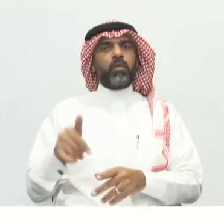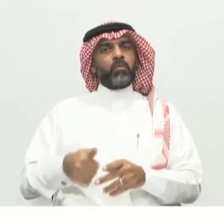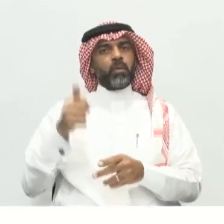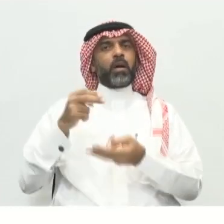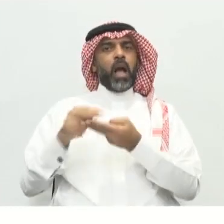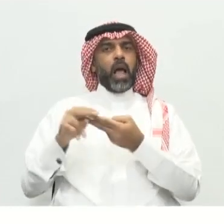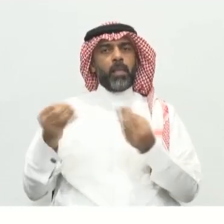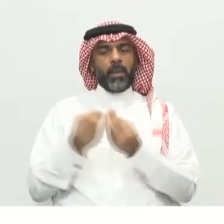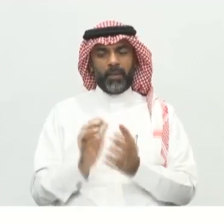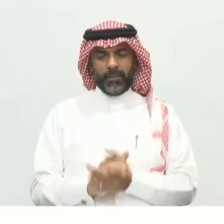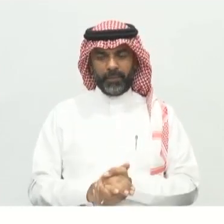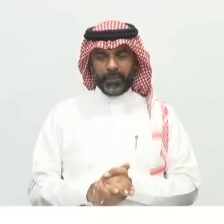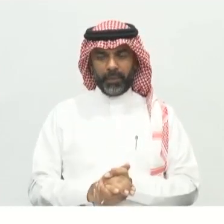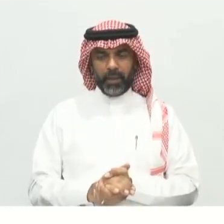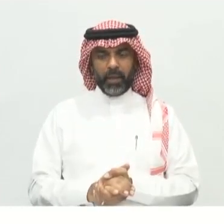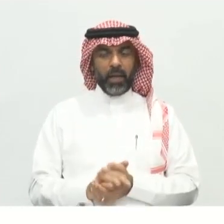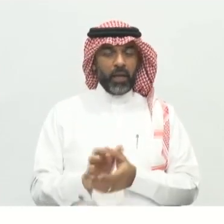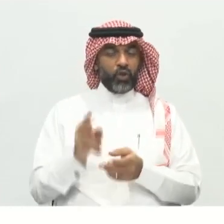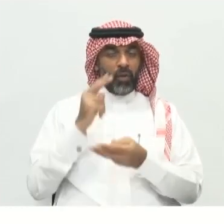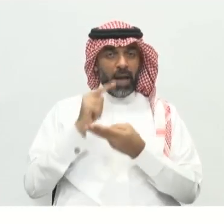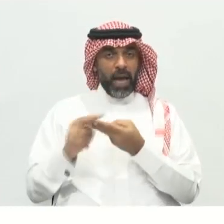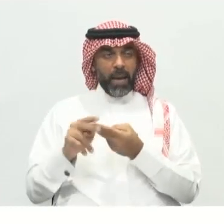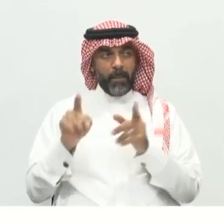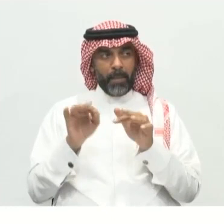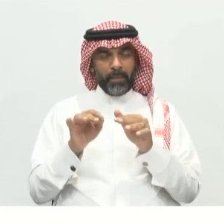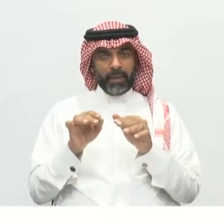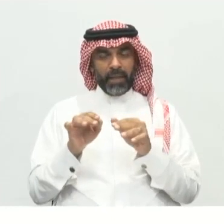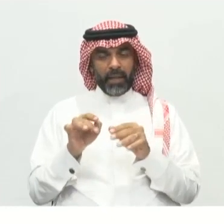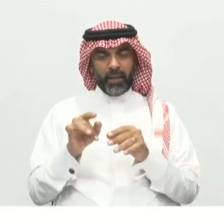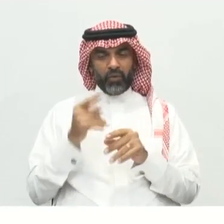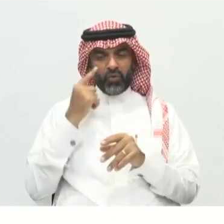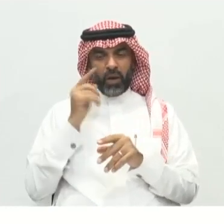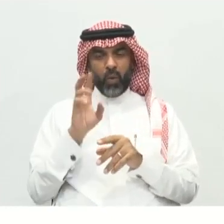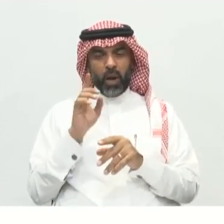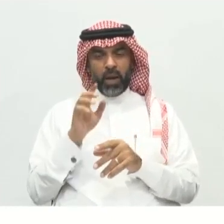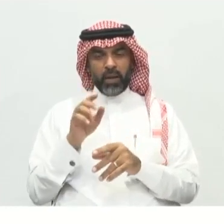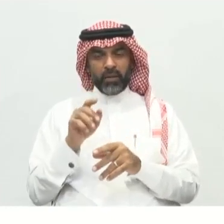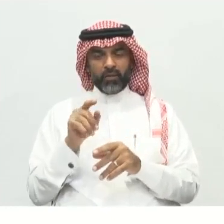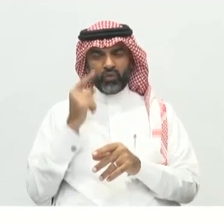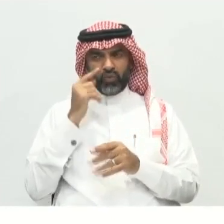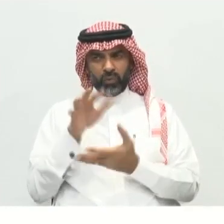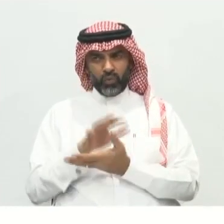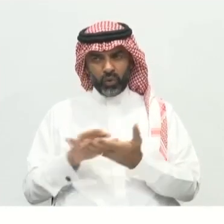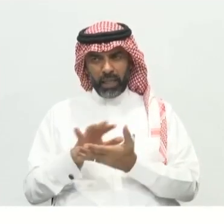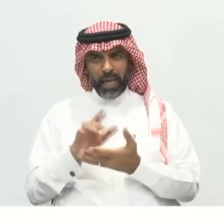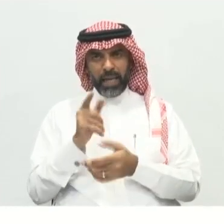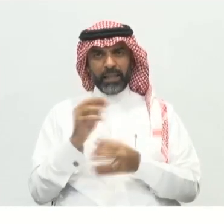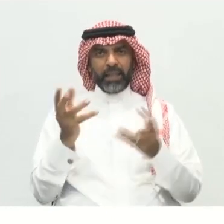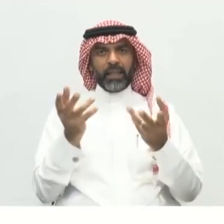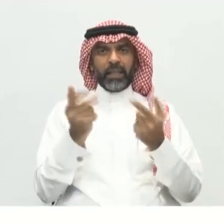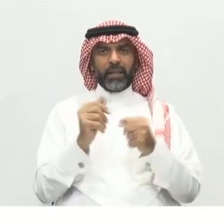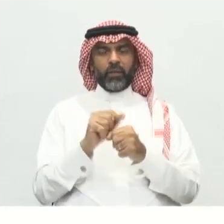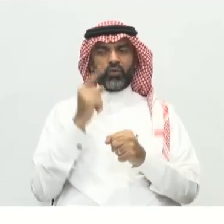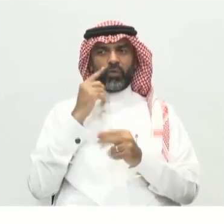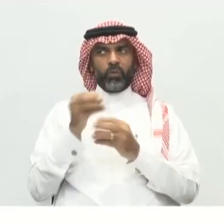المتعدده يبدا حل البرمجه الرياضيه بصياغه مشكله التحسين المعطاه على شكل نموذج رياضي باستخدام